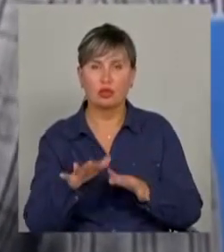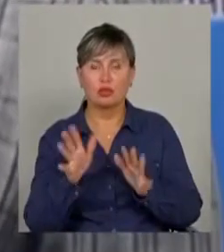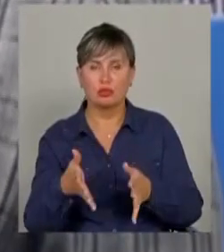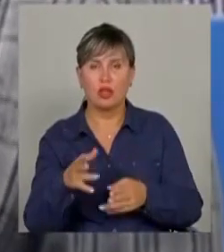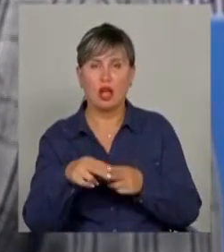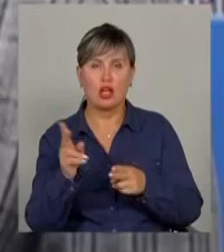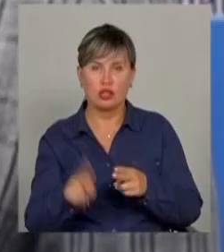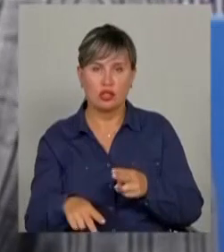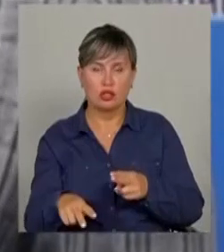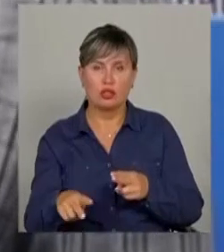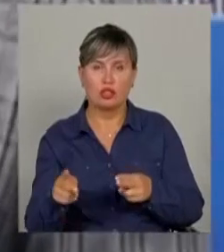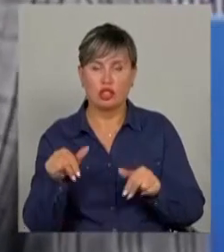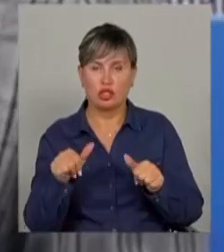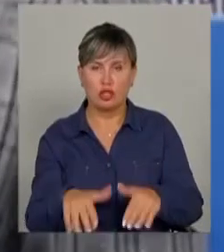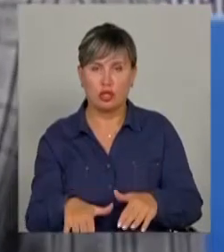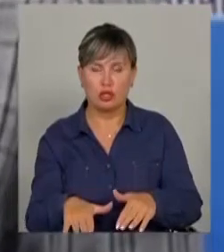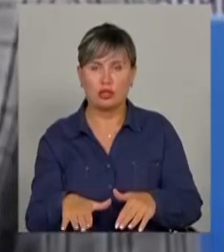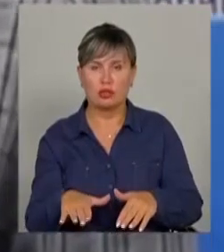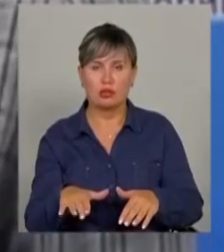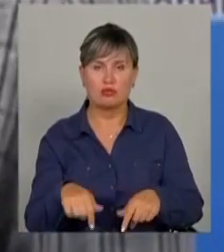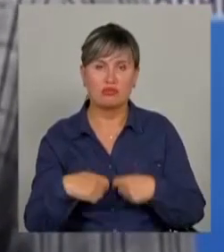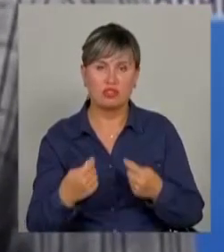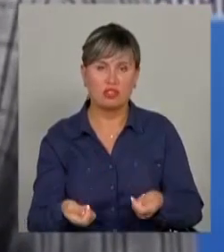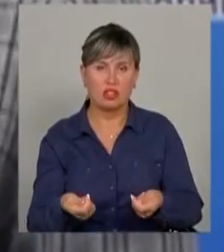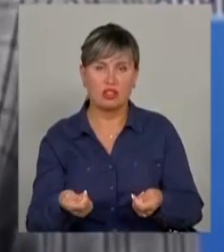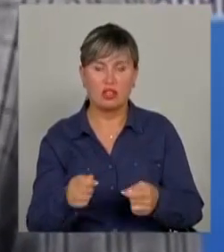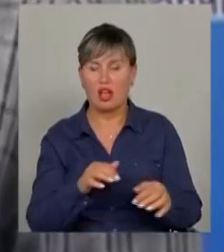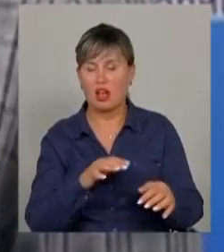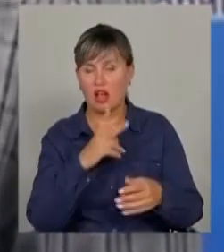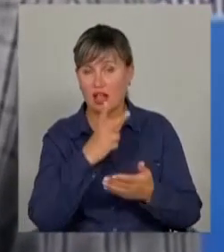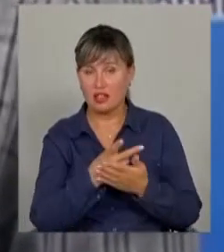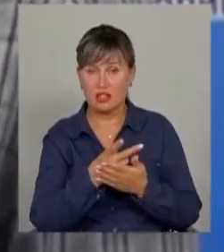окончательное процессуальное решение сдачи правовой оценки действиям подозреваемого.